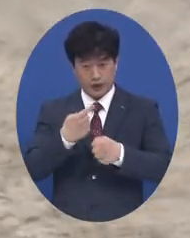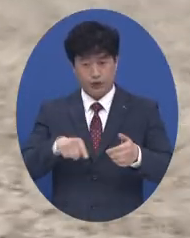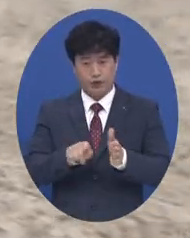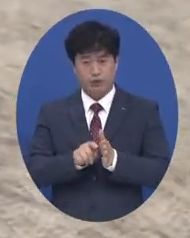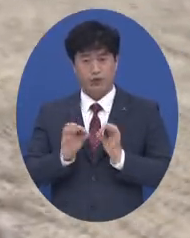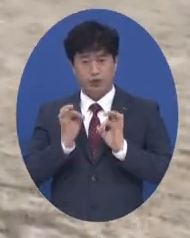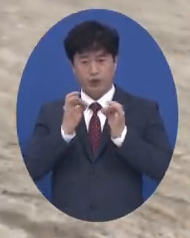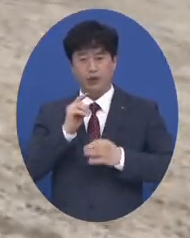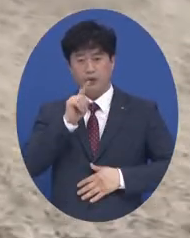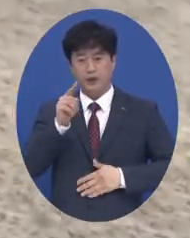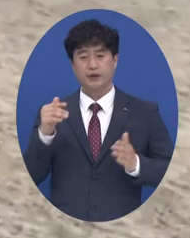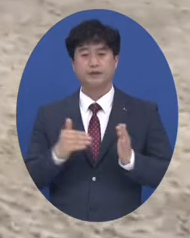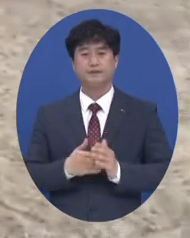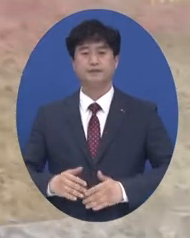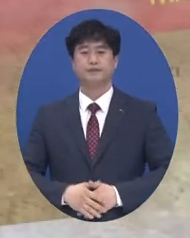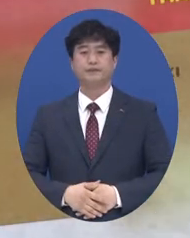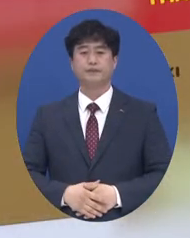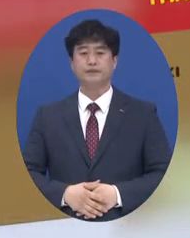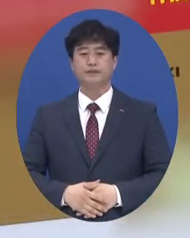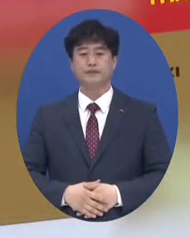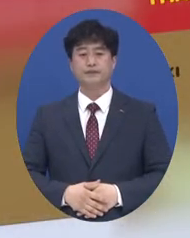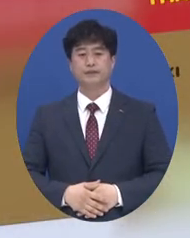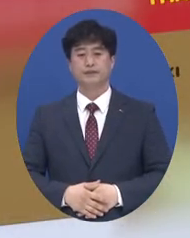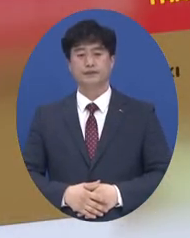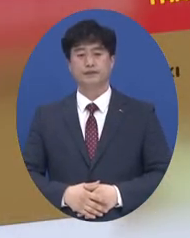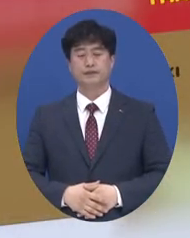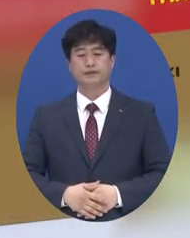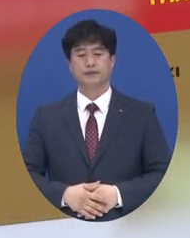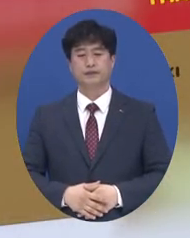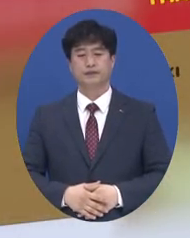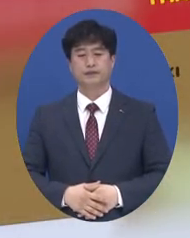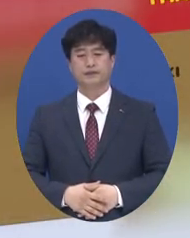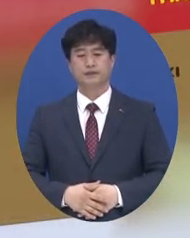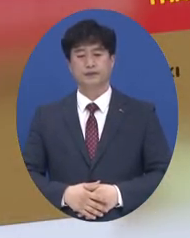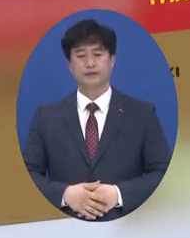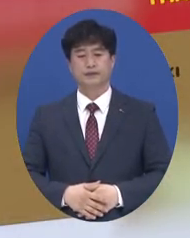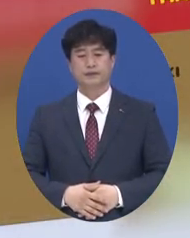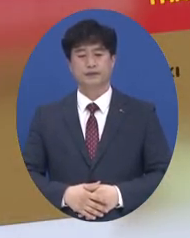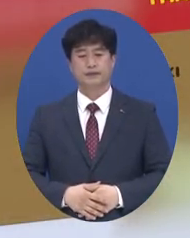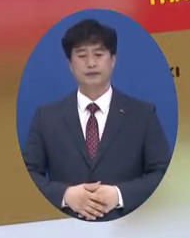이러한불법적인범죄 행위를근절하기위해노력하겠다고밝혔습니다. 경기TV의김수현입니다.